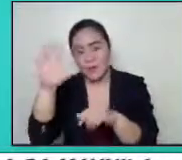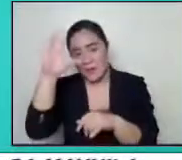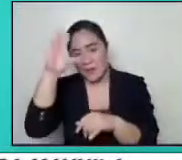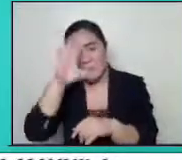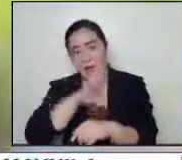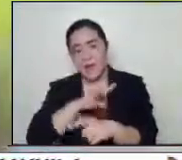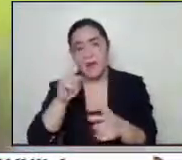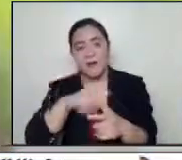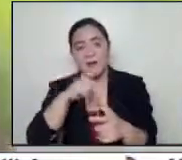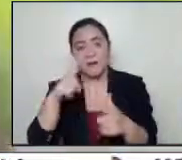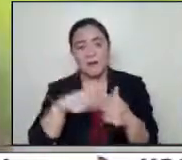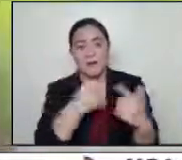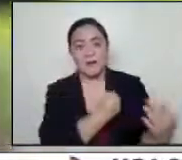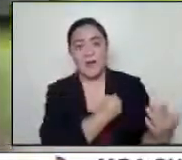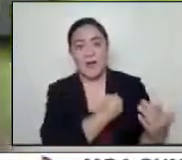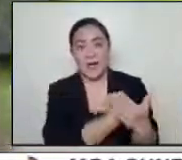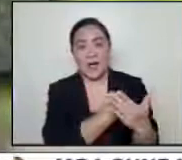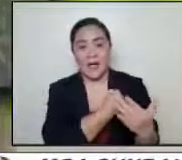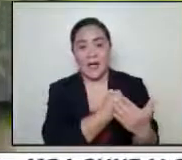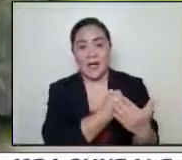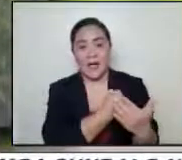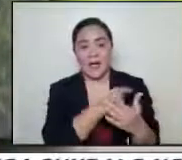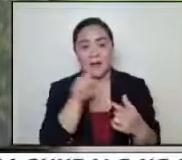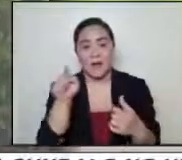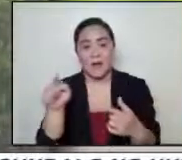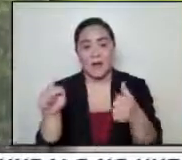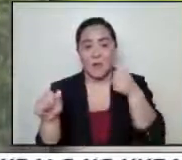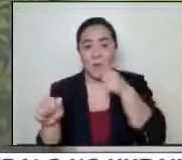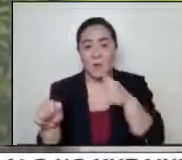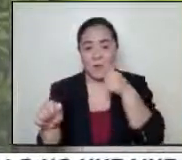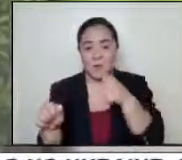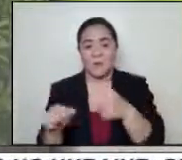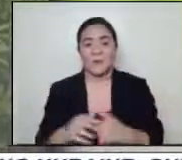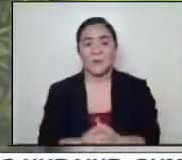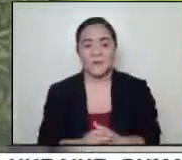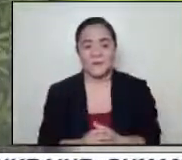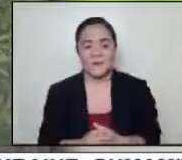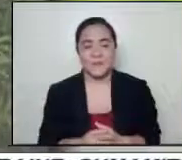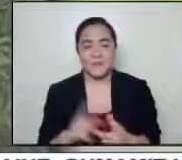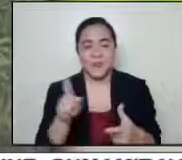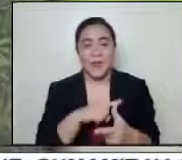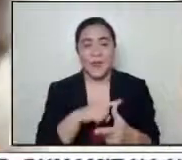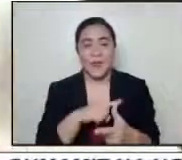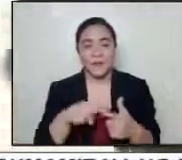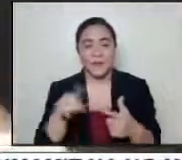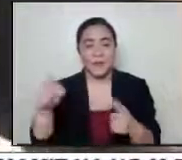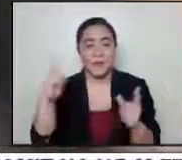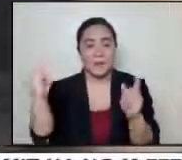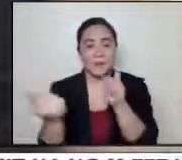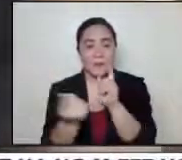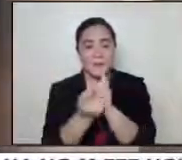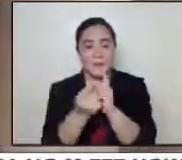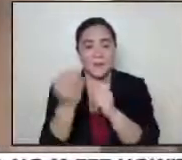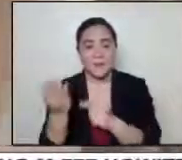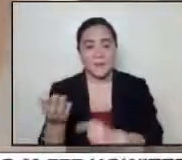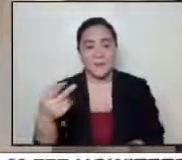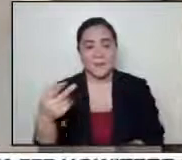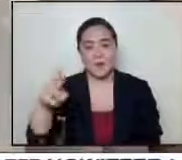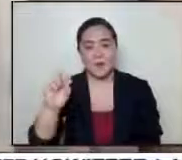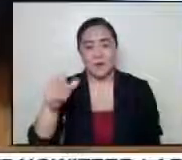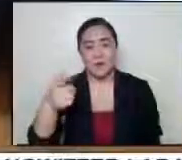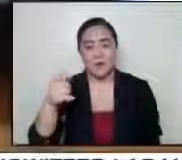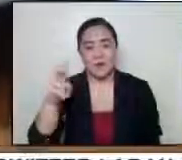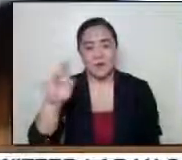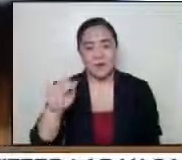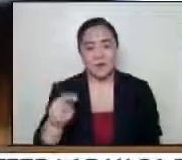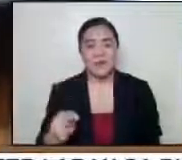ang kanyang puso sa isang babae at kanyang nakilala si Rogeline Sison. Maraming